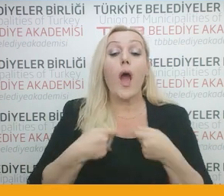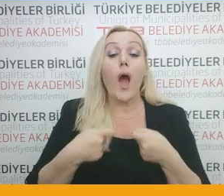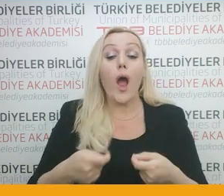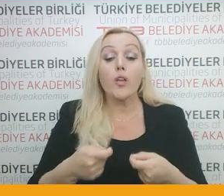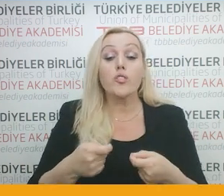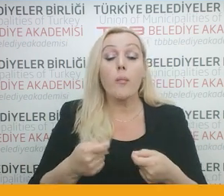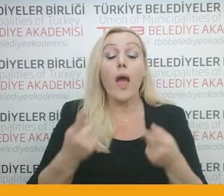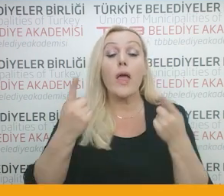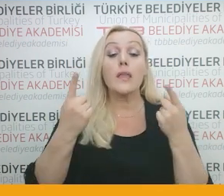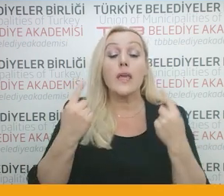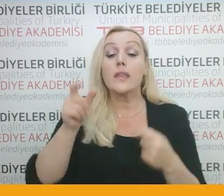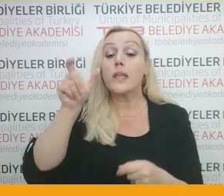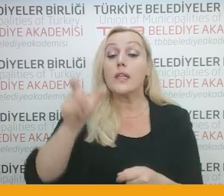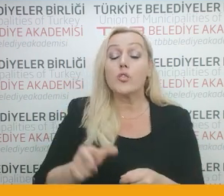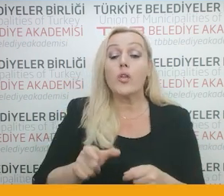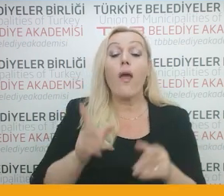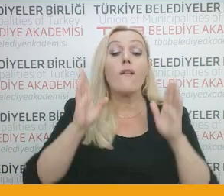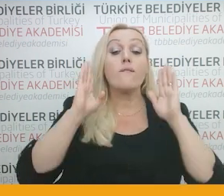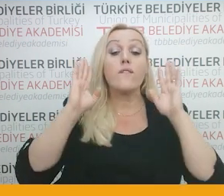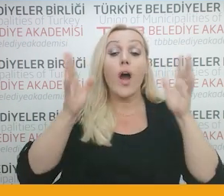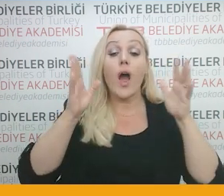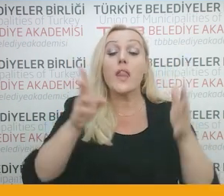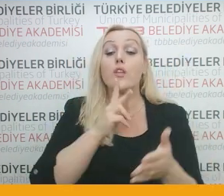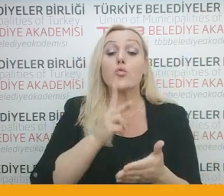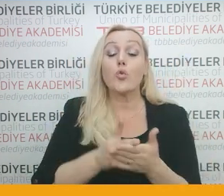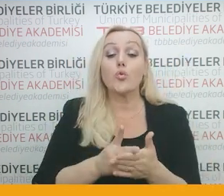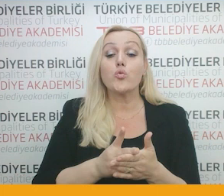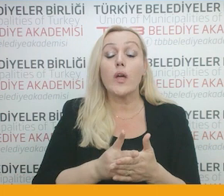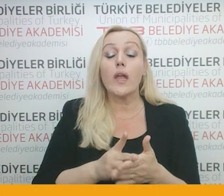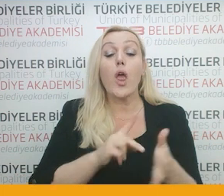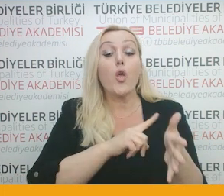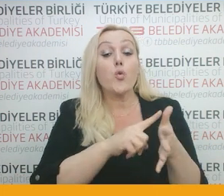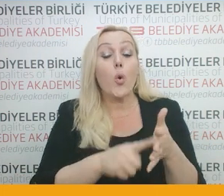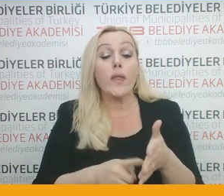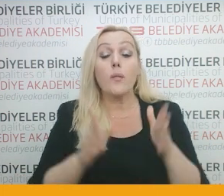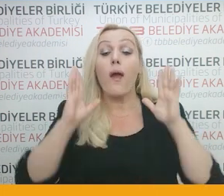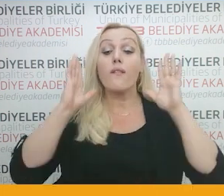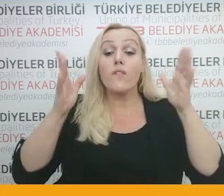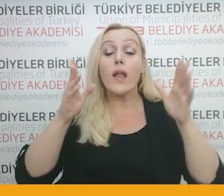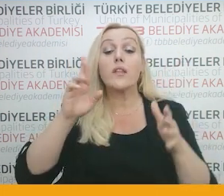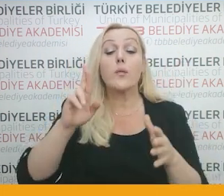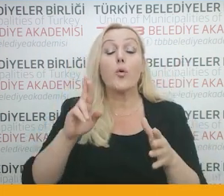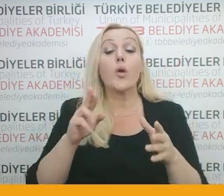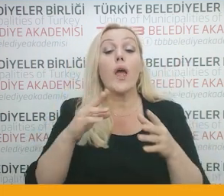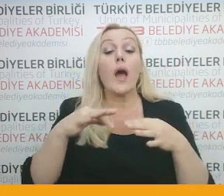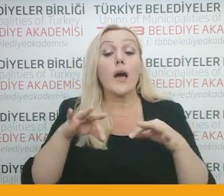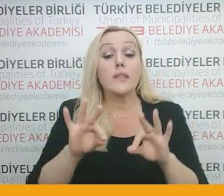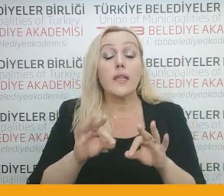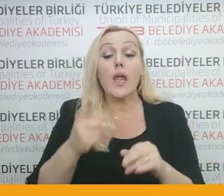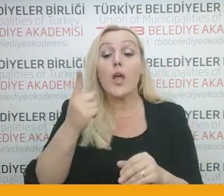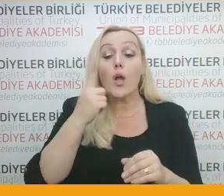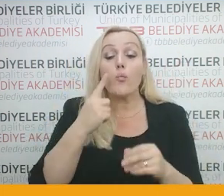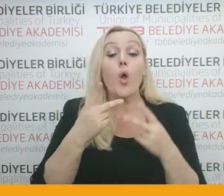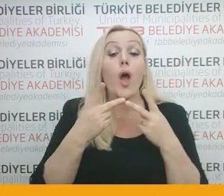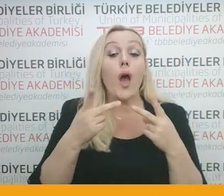birim faaliyet raporunu esas alarak idarenin faaliyet sonuçlarını gösteren idare faaliyet raporunu düzenleyerek kamuoyuna açıklar. Bu neden önemli?